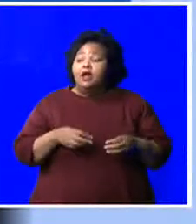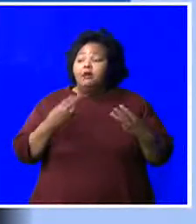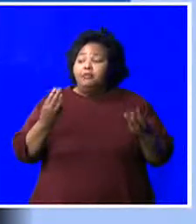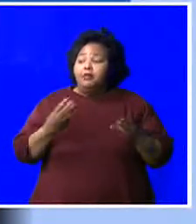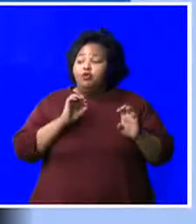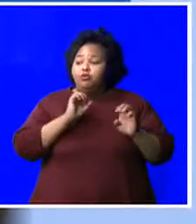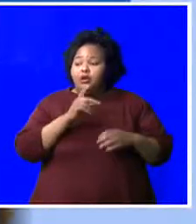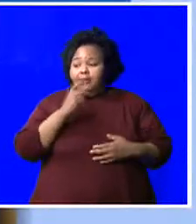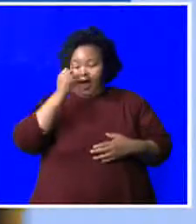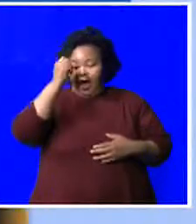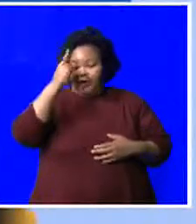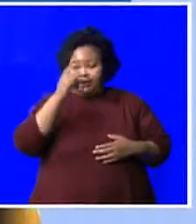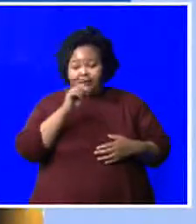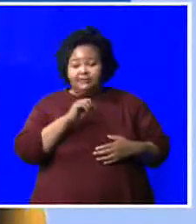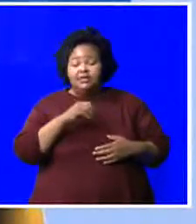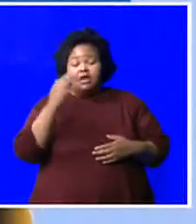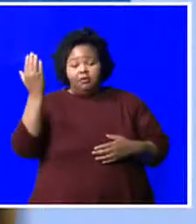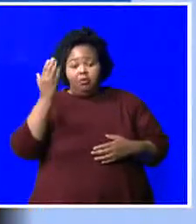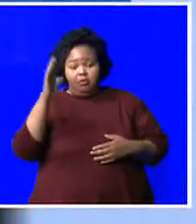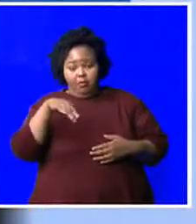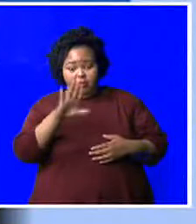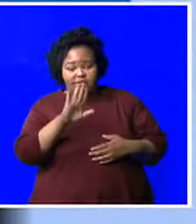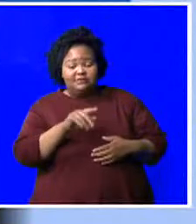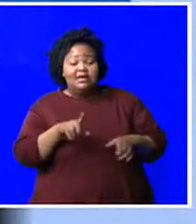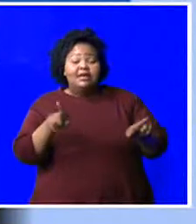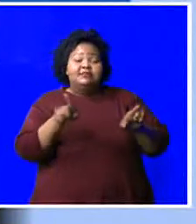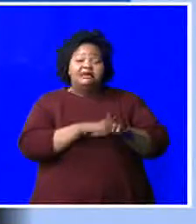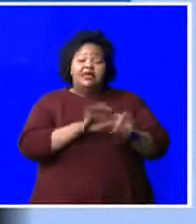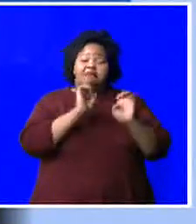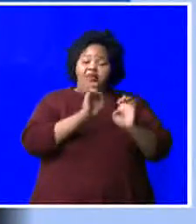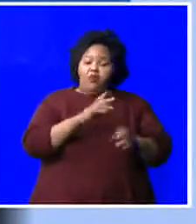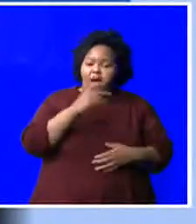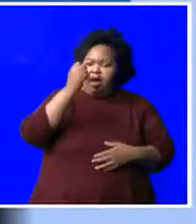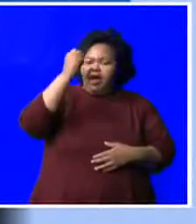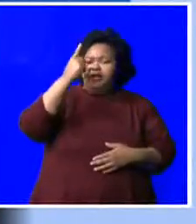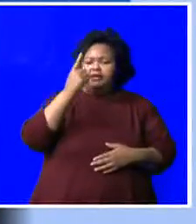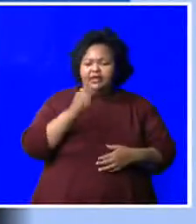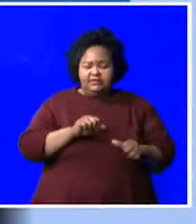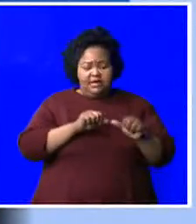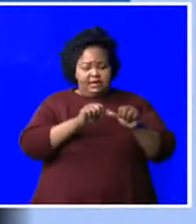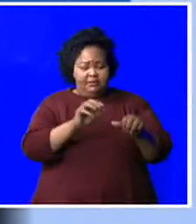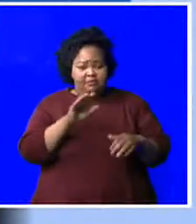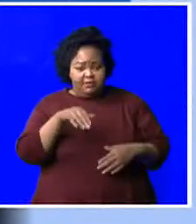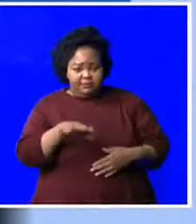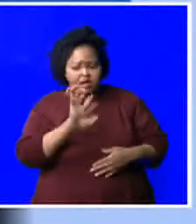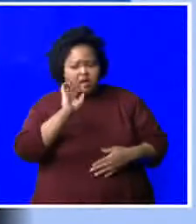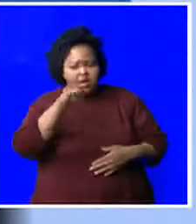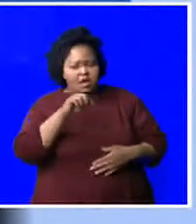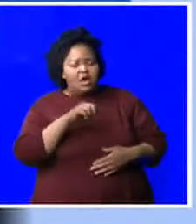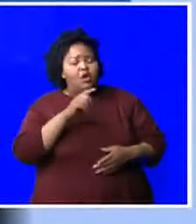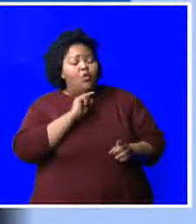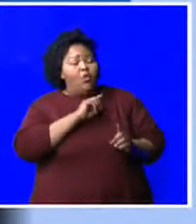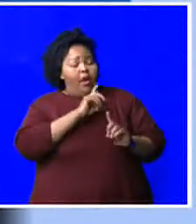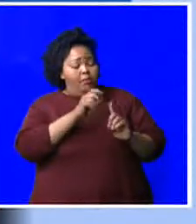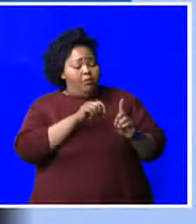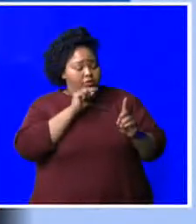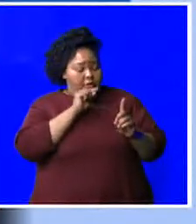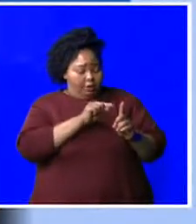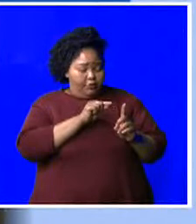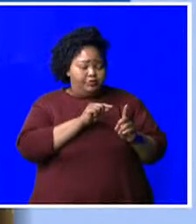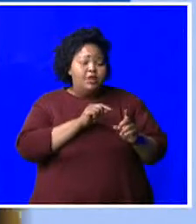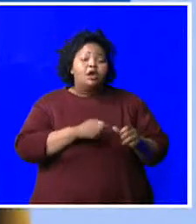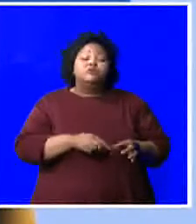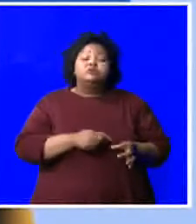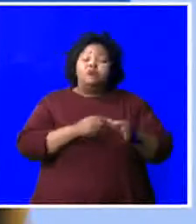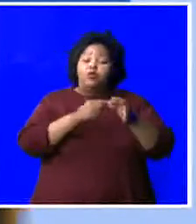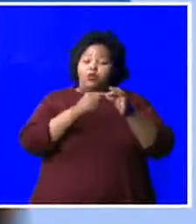ngwenyama ubude ama qualities ke mngane wamakhosi lokuthi ngaba ngimaphi lama qualities angicale ngalokho ukuthi